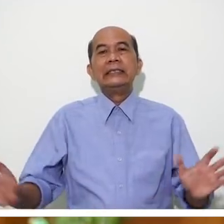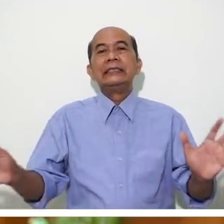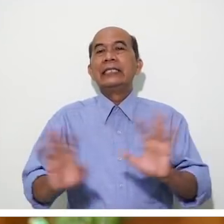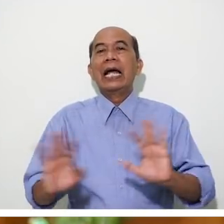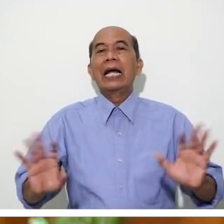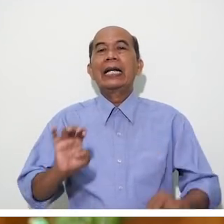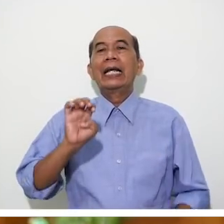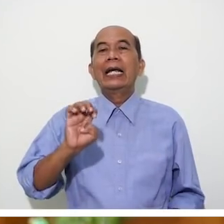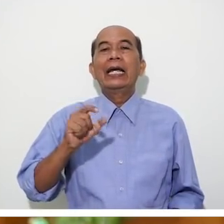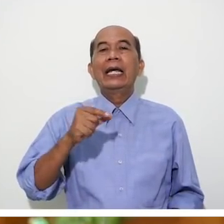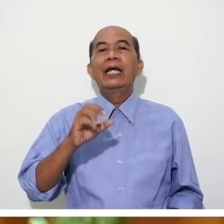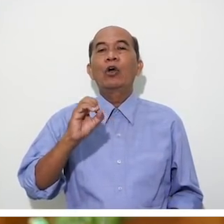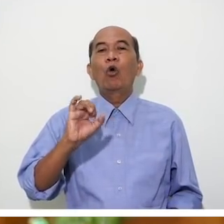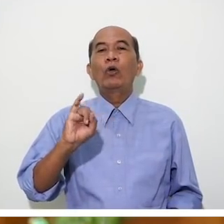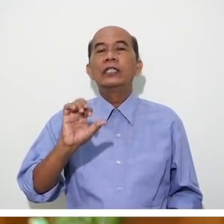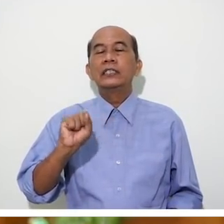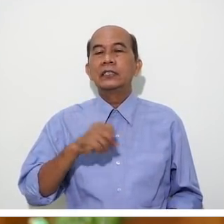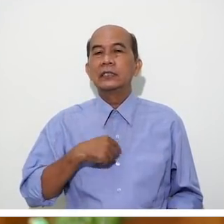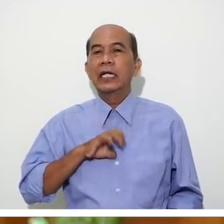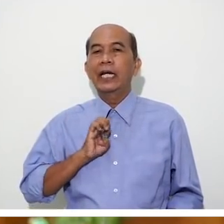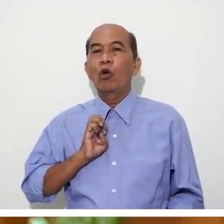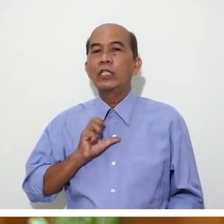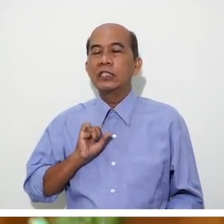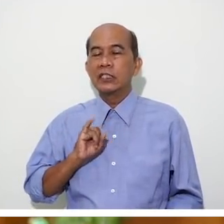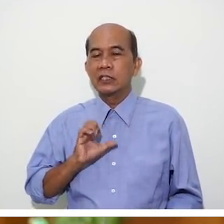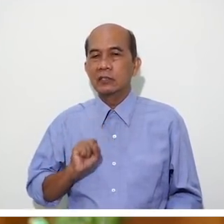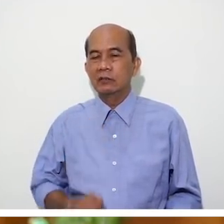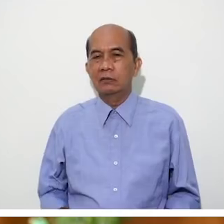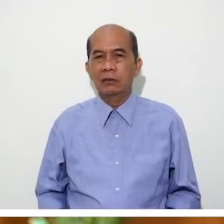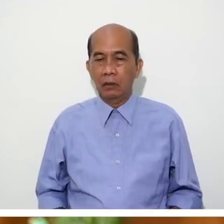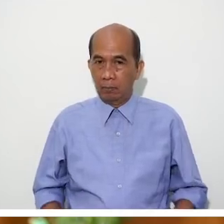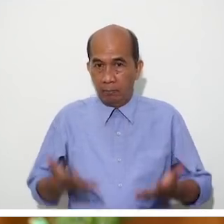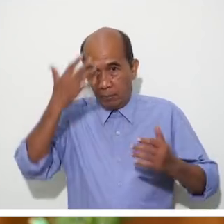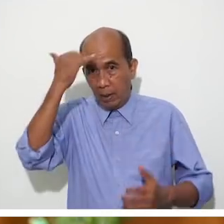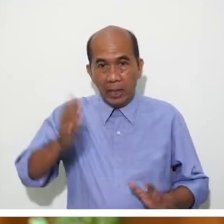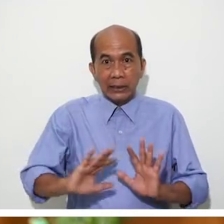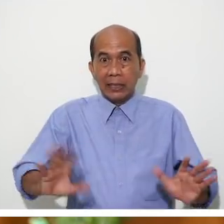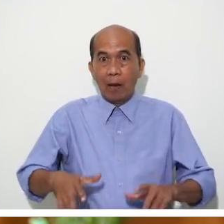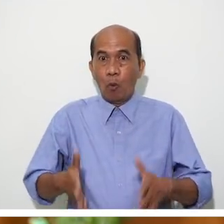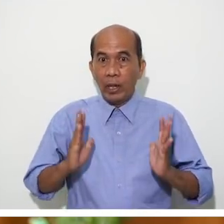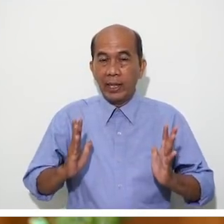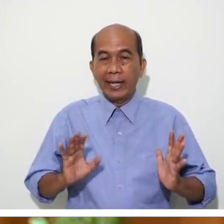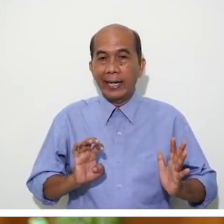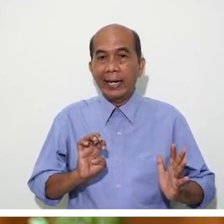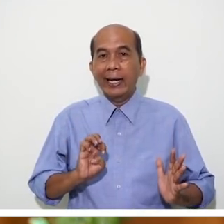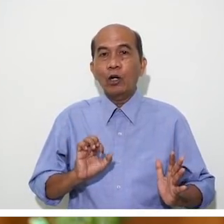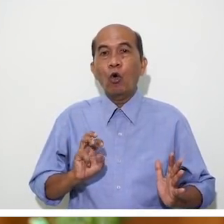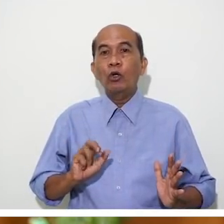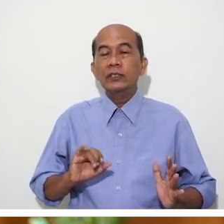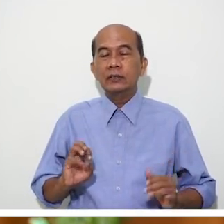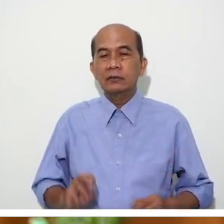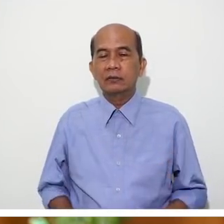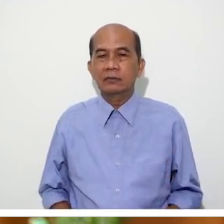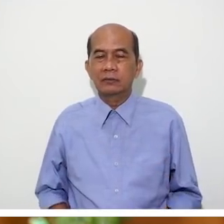egois. Dalam hidup ini jangan egois. Kenapa kita enggak boleh egois? Kalau saudara membaca